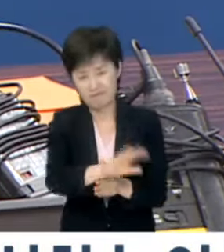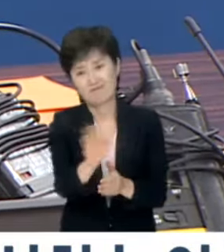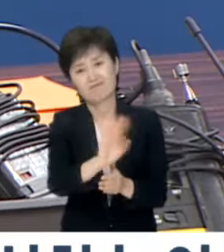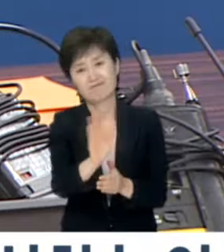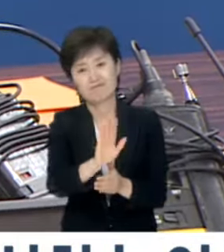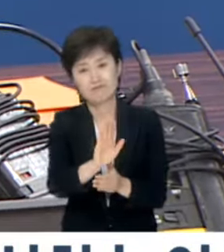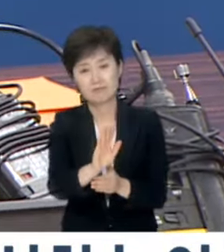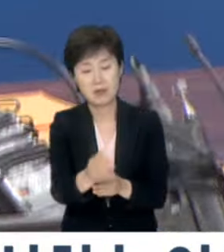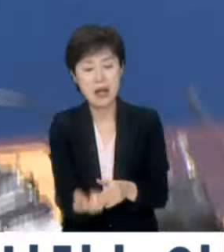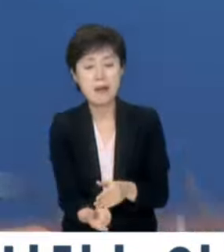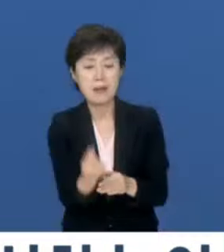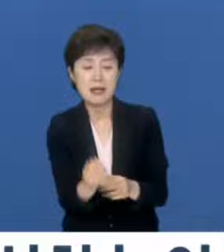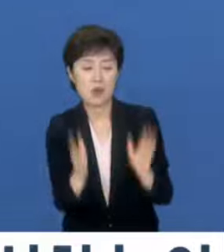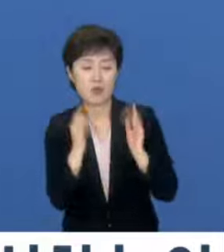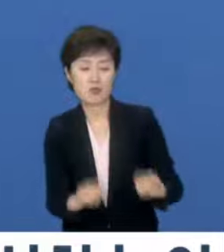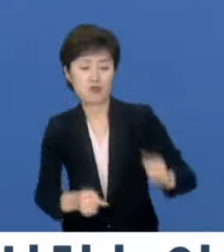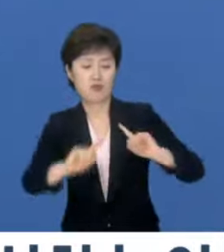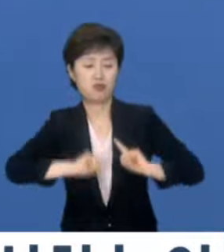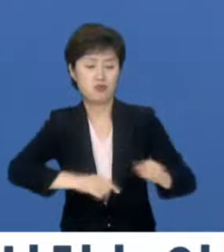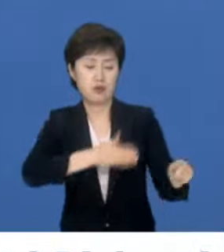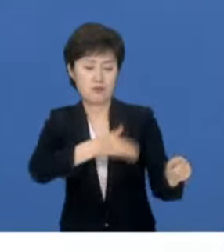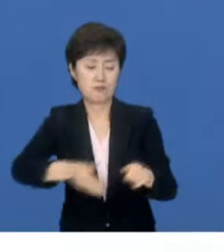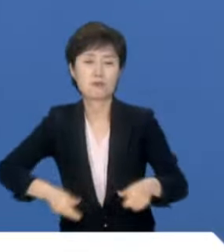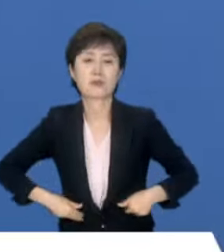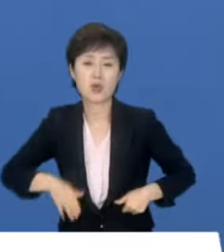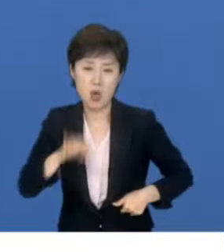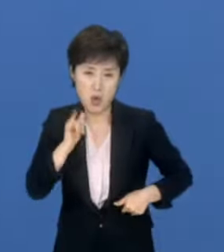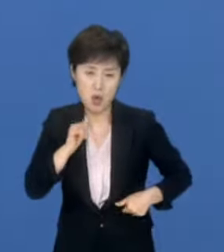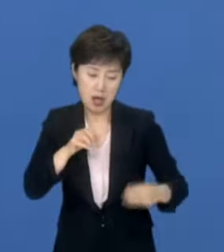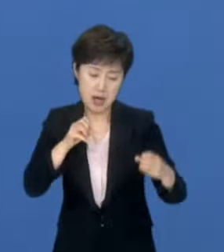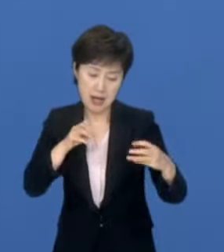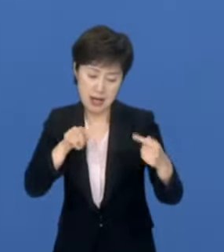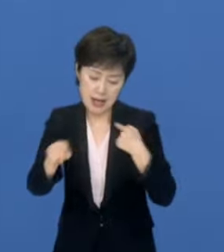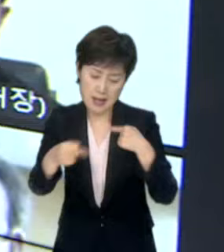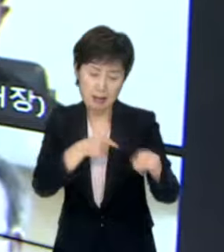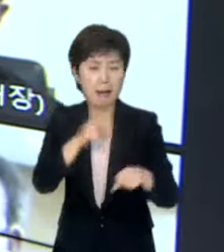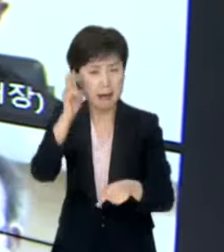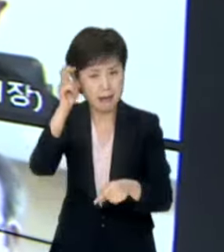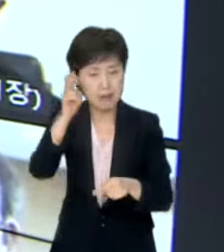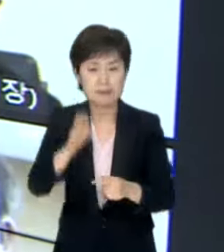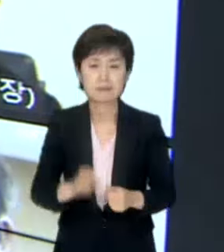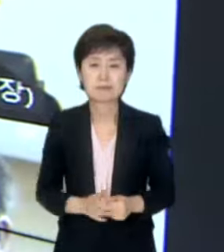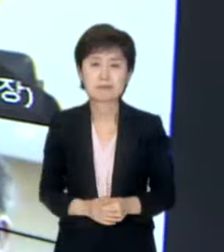학생 복귀를 독려하는게 우선이란 입장이어서 논의의 진통이 예상됩니다